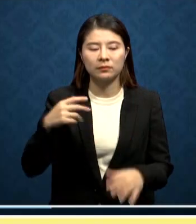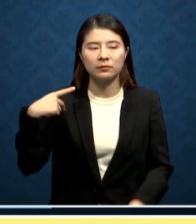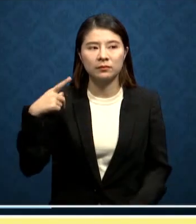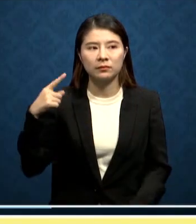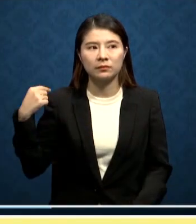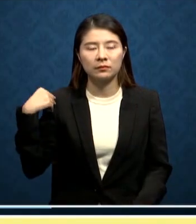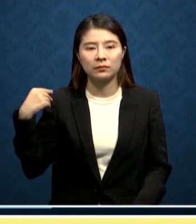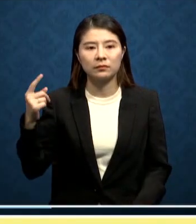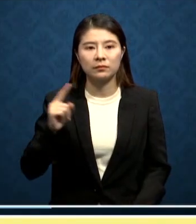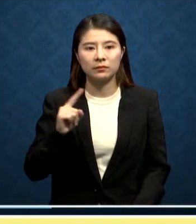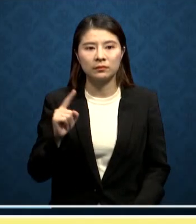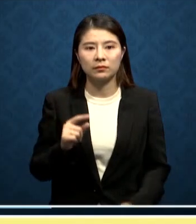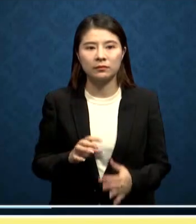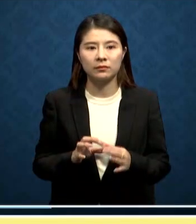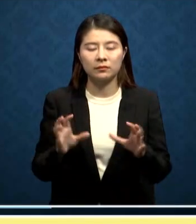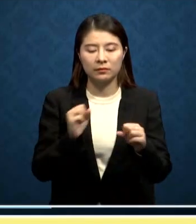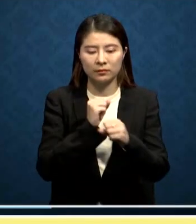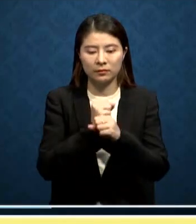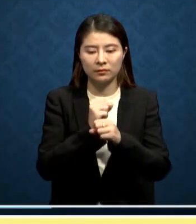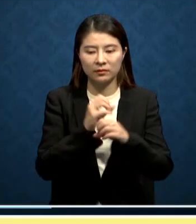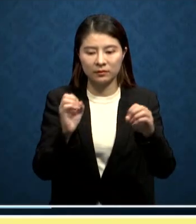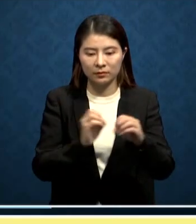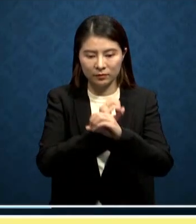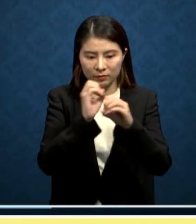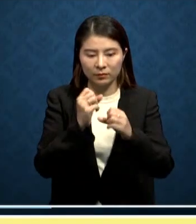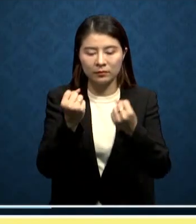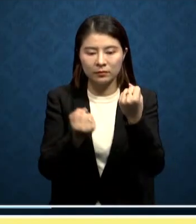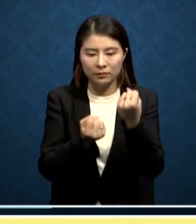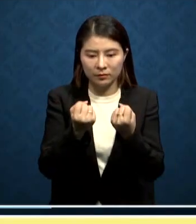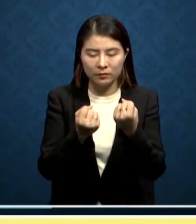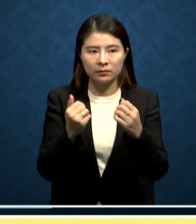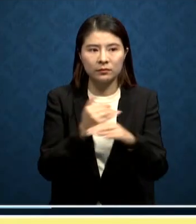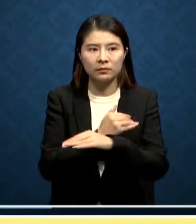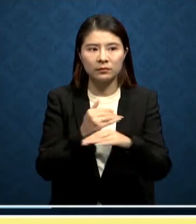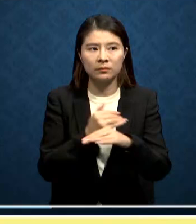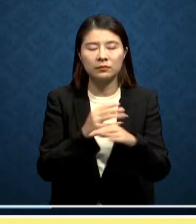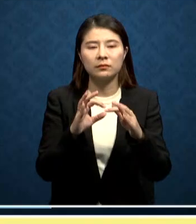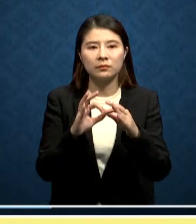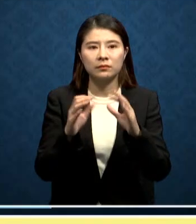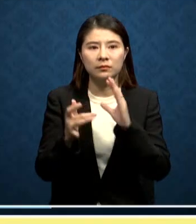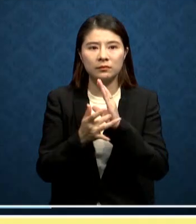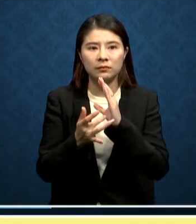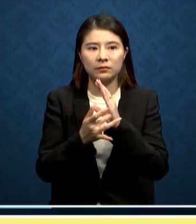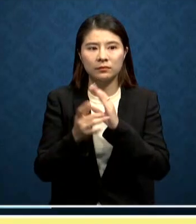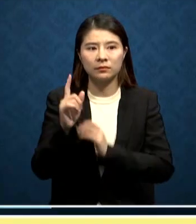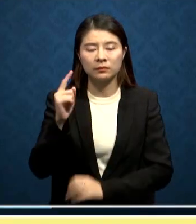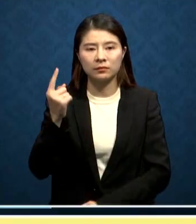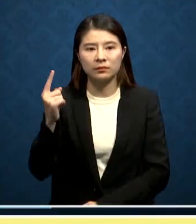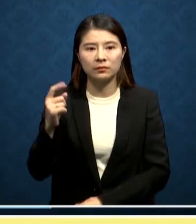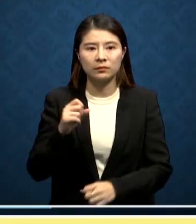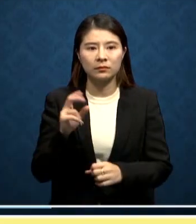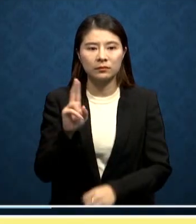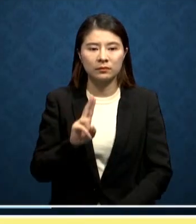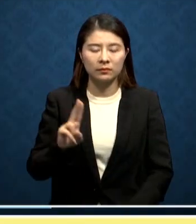สิ่งมีประโยชน์ผมว่าเรื่องความปลอดภัยในการใช้รถใช้ถนนเนี่ยถ้าเรานำเทคโนโลยีใหม่ๆมาใช้